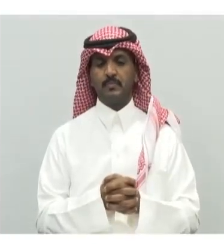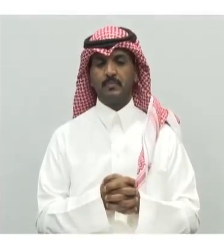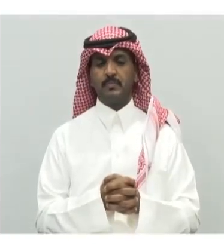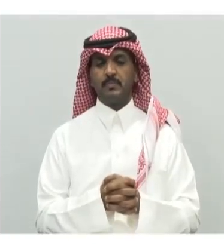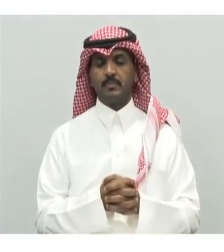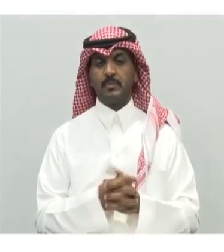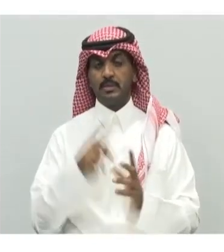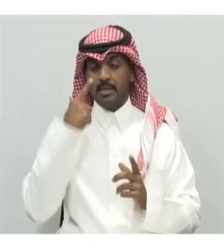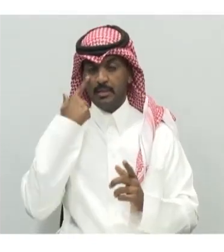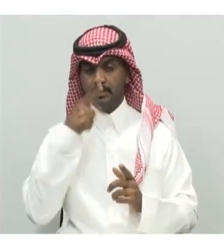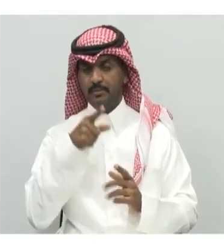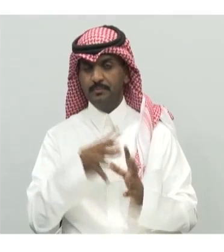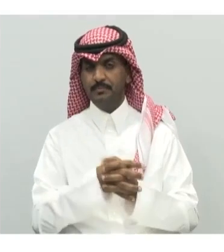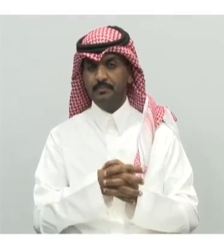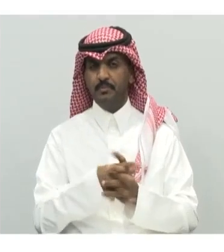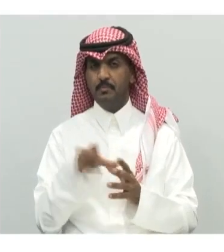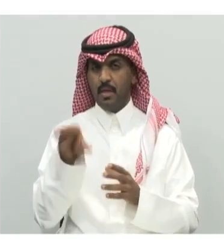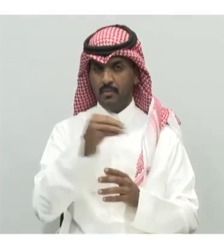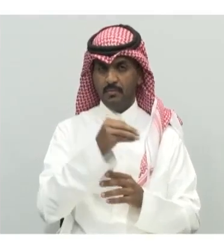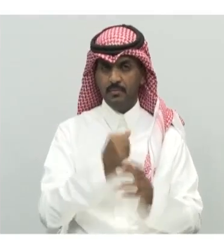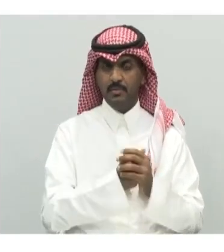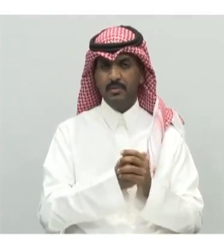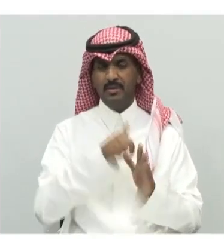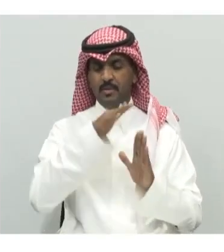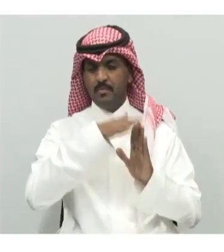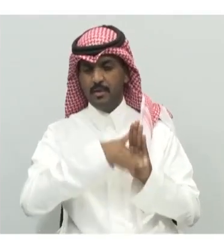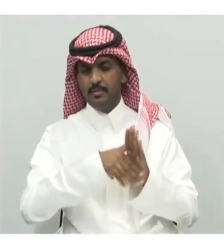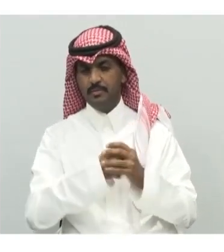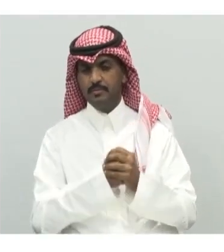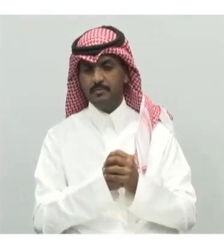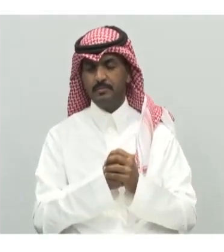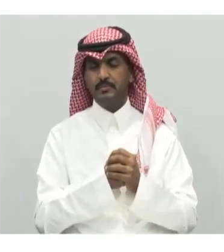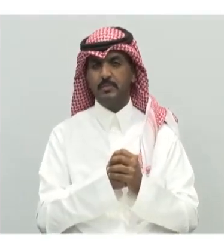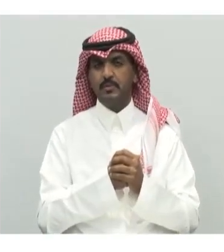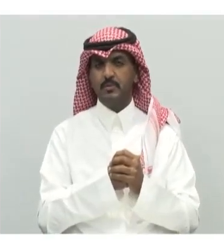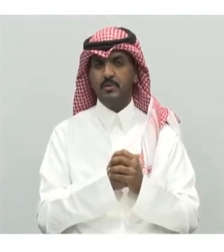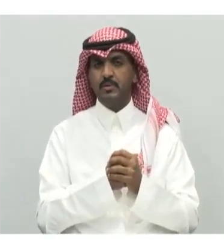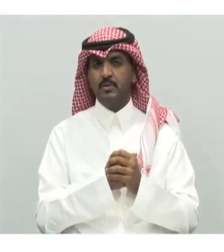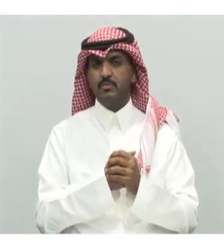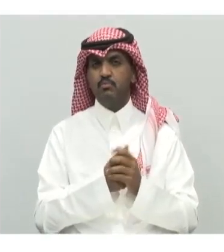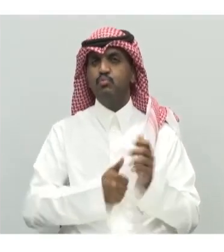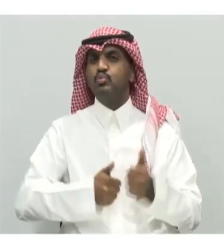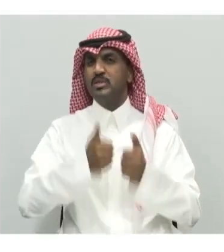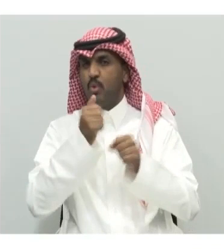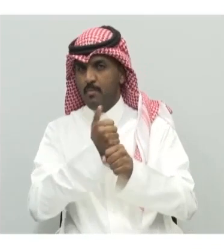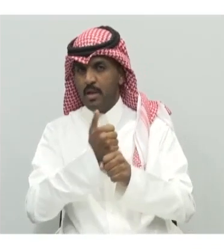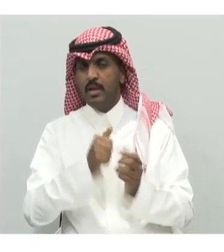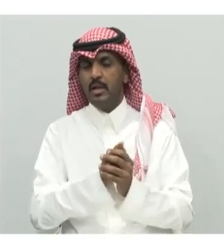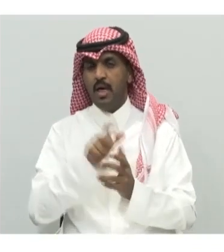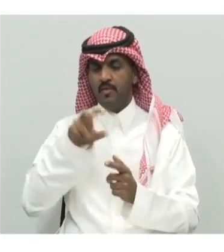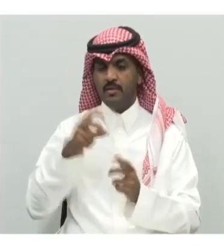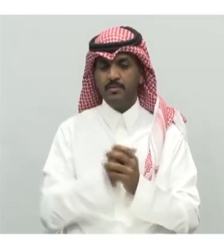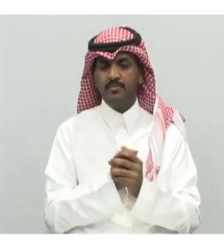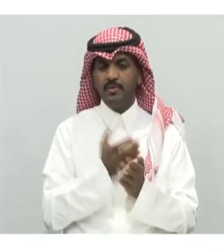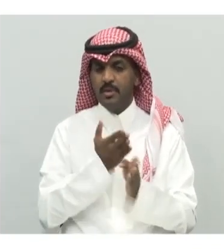سنطلع الان على بعض او نماذج من نماذج من منجزات الحضاره الاسلاميه في